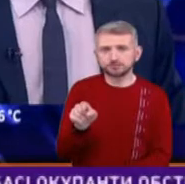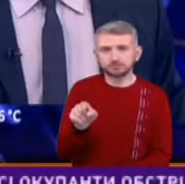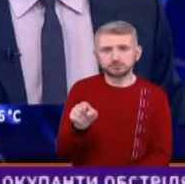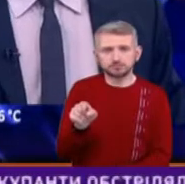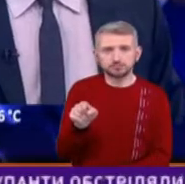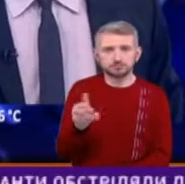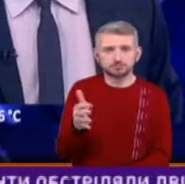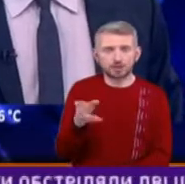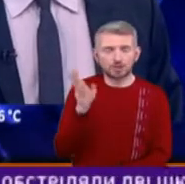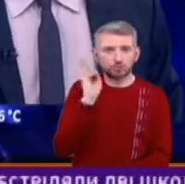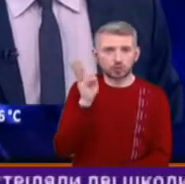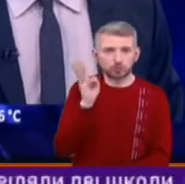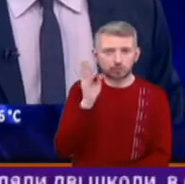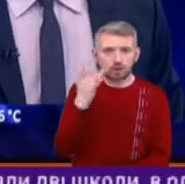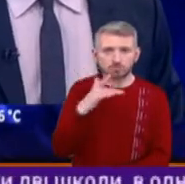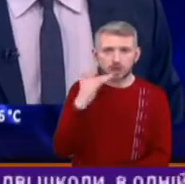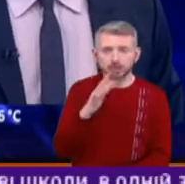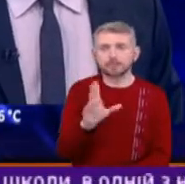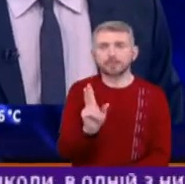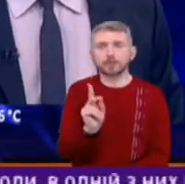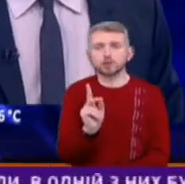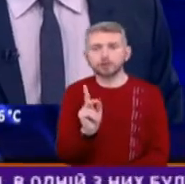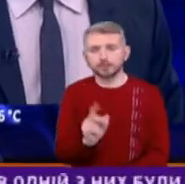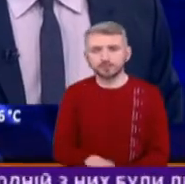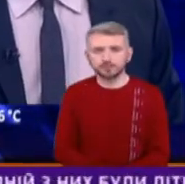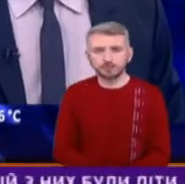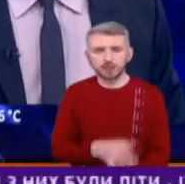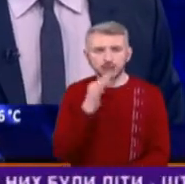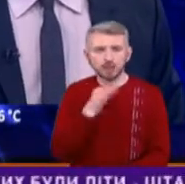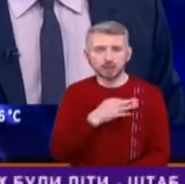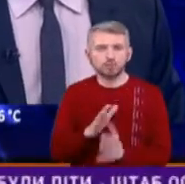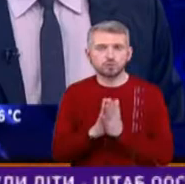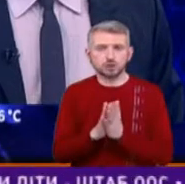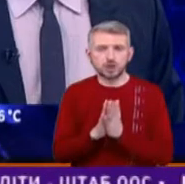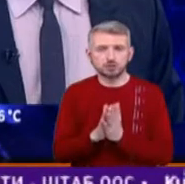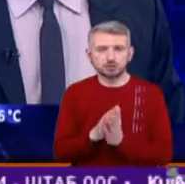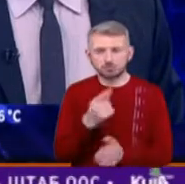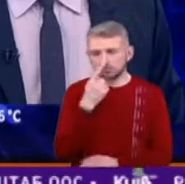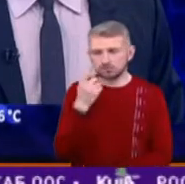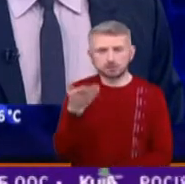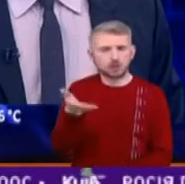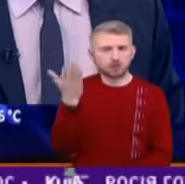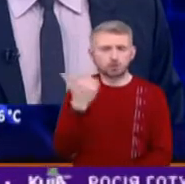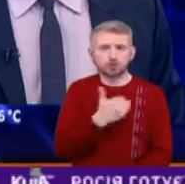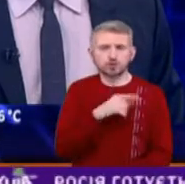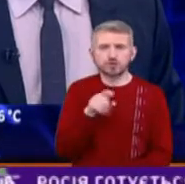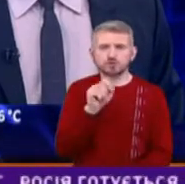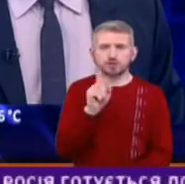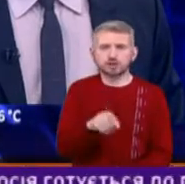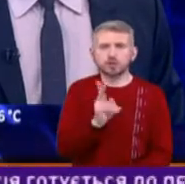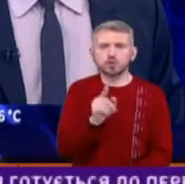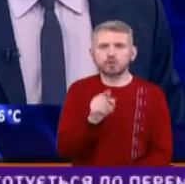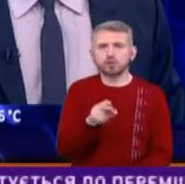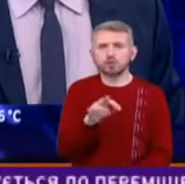з послом Америки. Так. І друге, скажіть, будь ласка, мені так давно хочеться вас питати, хто ви